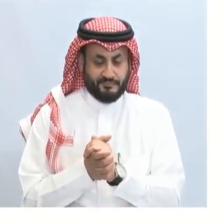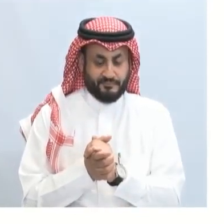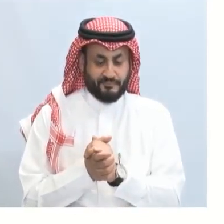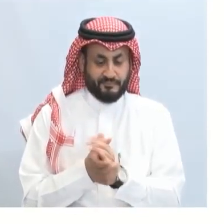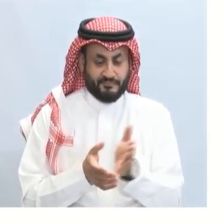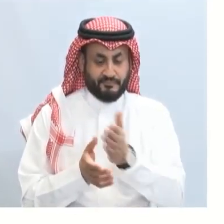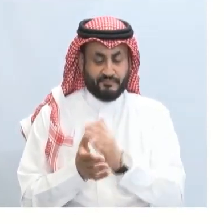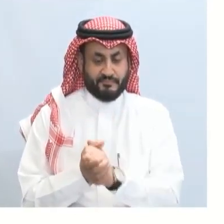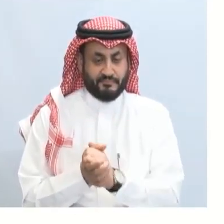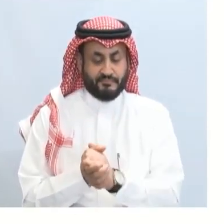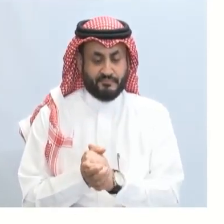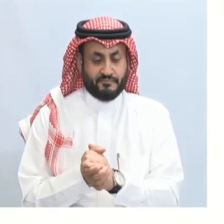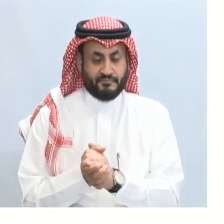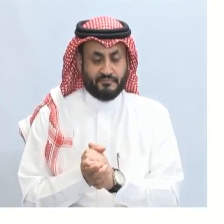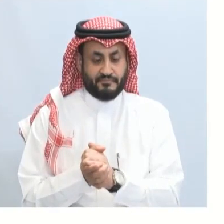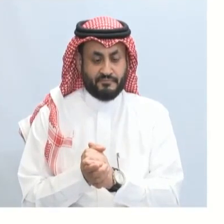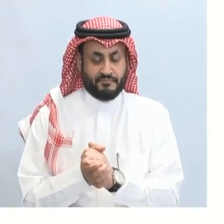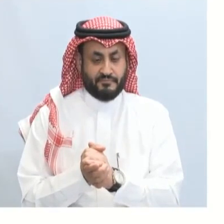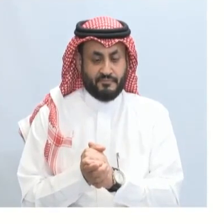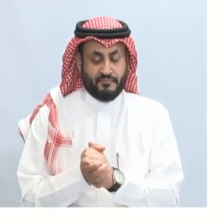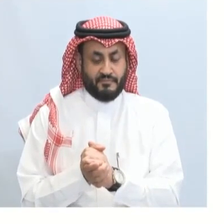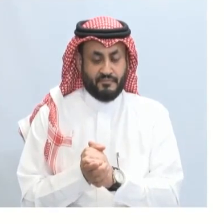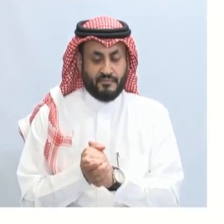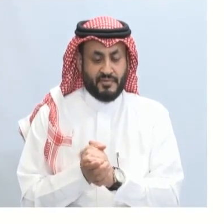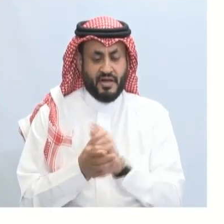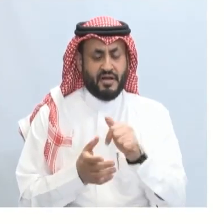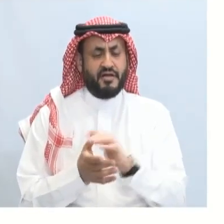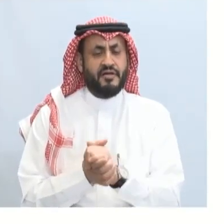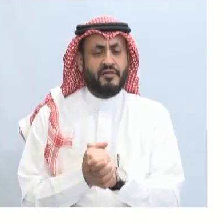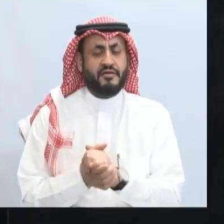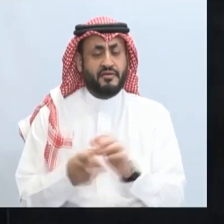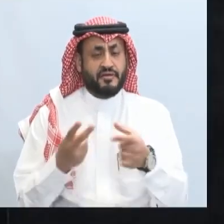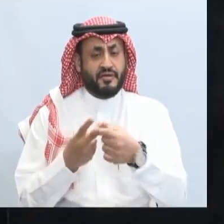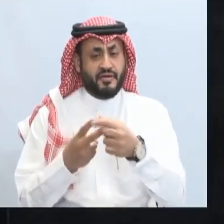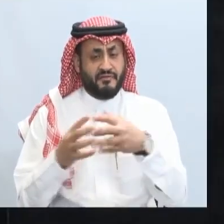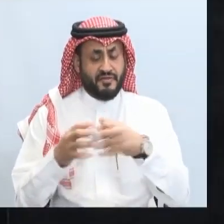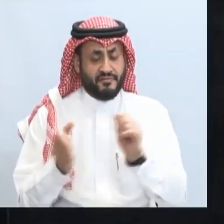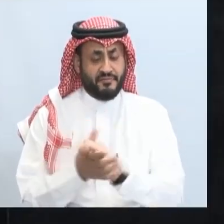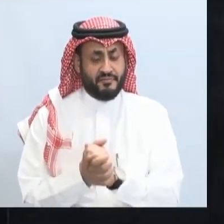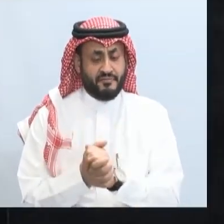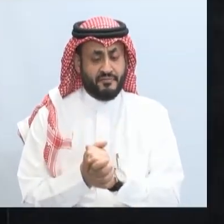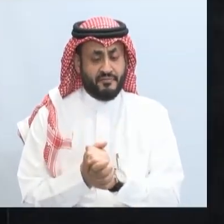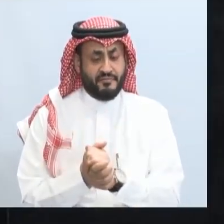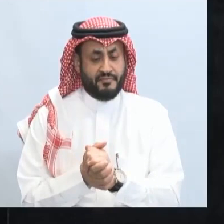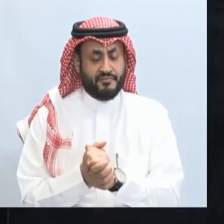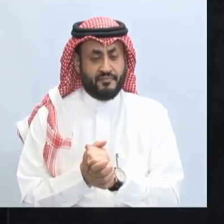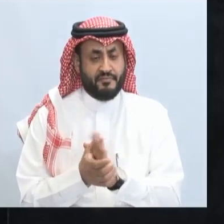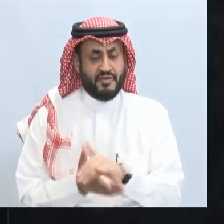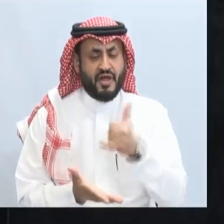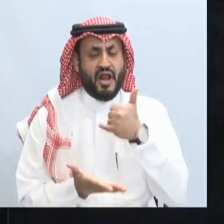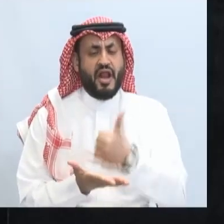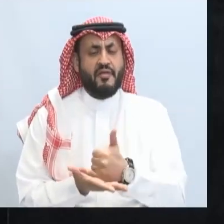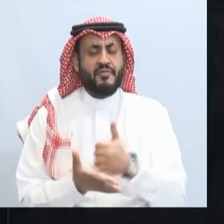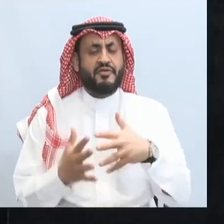ننتقل سويا تعرفنا في درسنا لهذا اليوم على مفهومان المفهوم الاول هو مفهوم